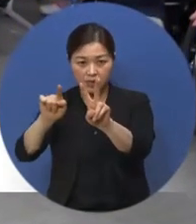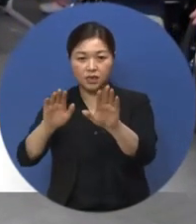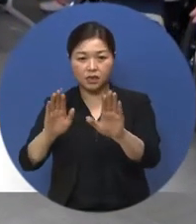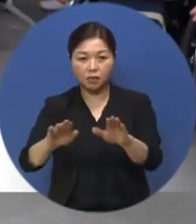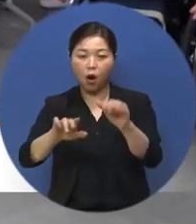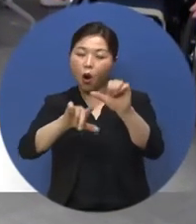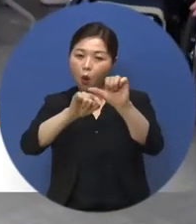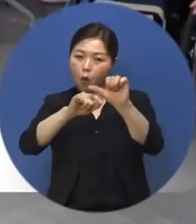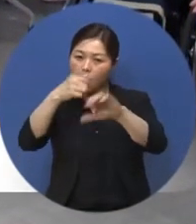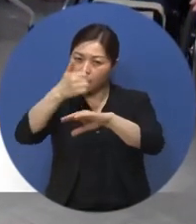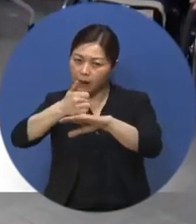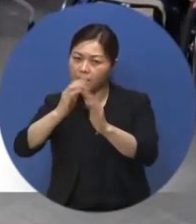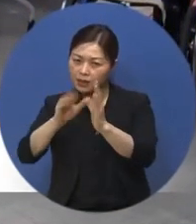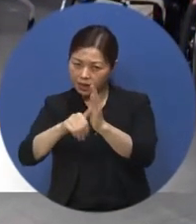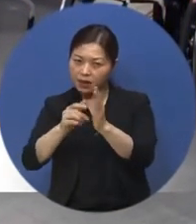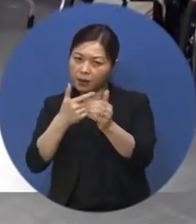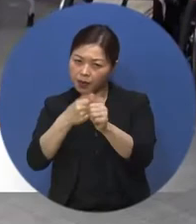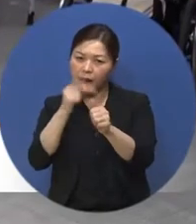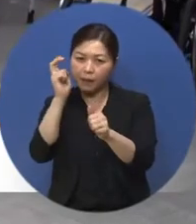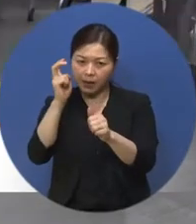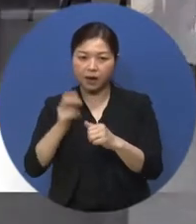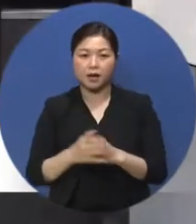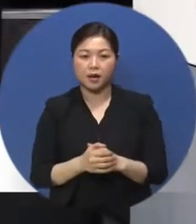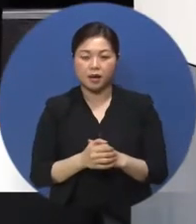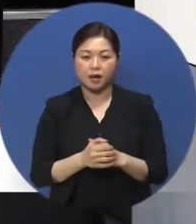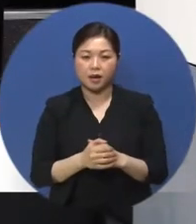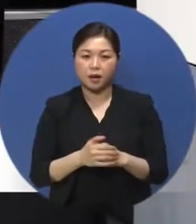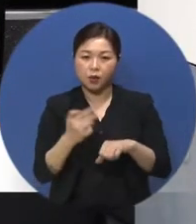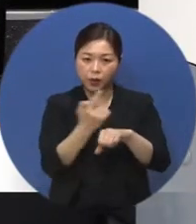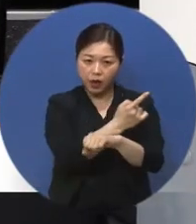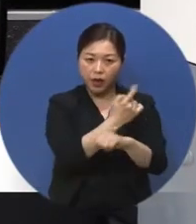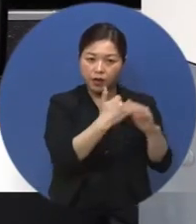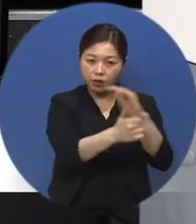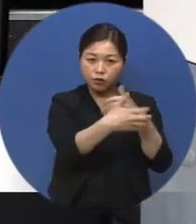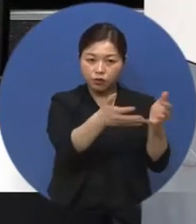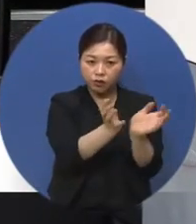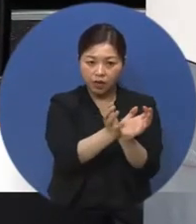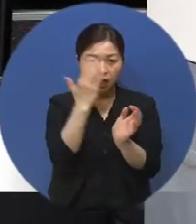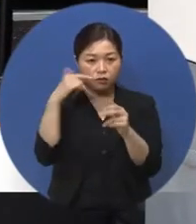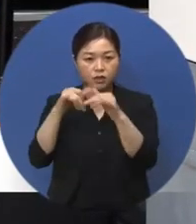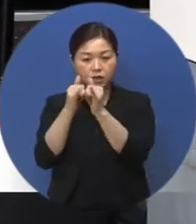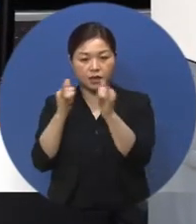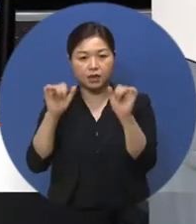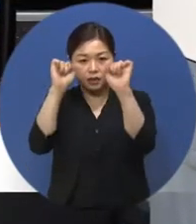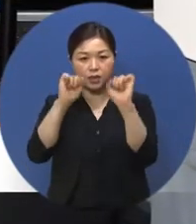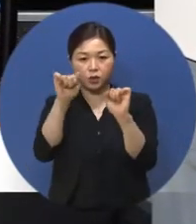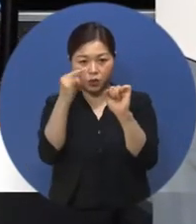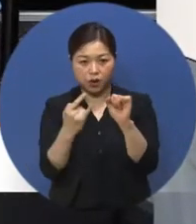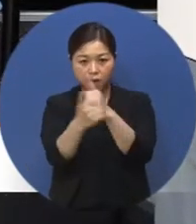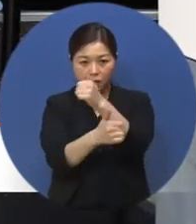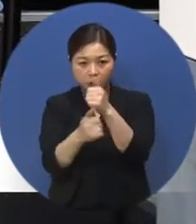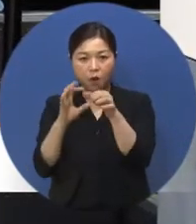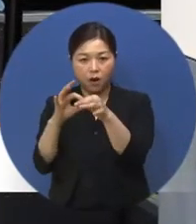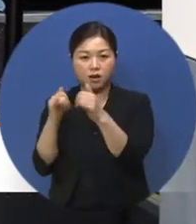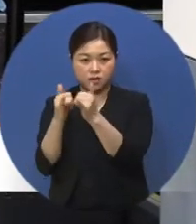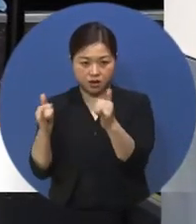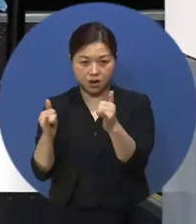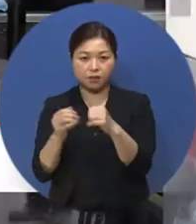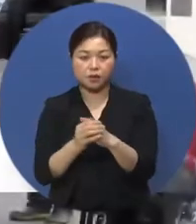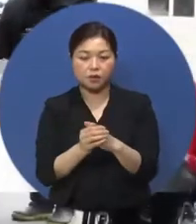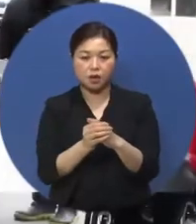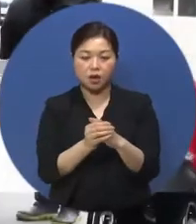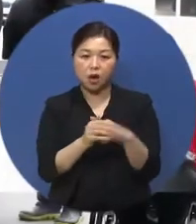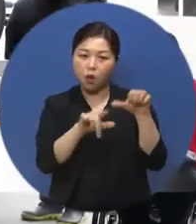진행될 예정입니다 그밖에 선수단 그리고 대한장애인체육회의 인 직원과 관계자들은 이달